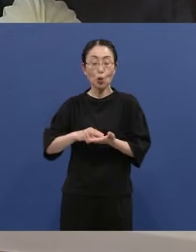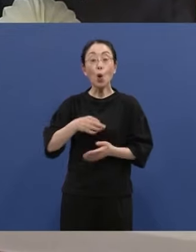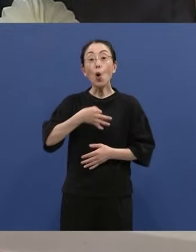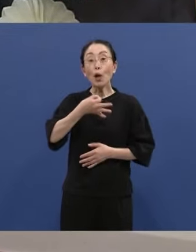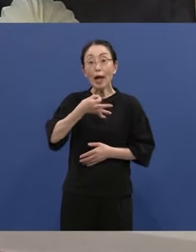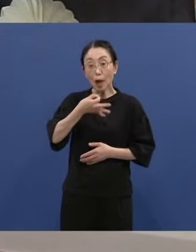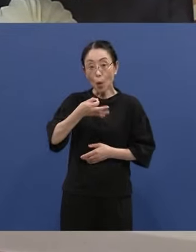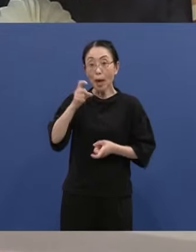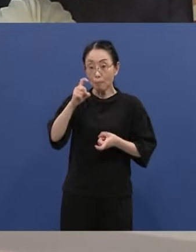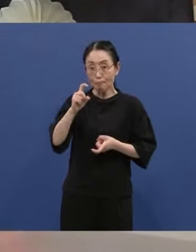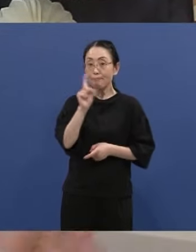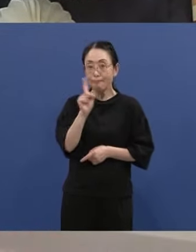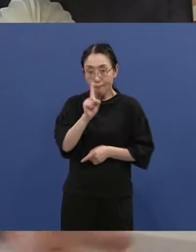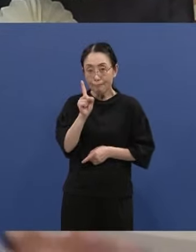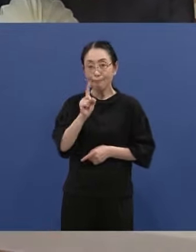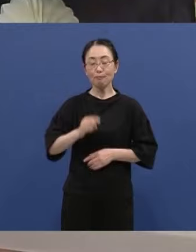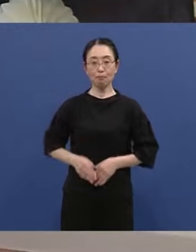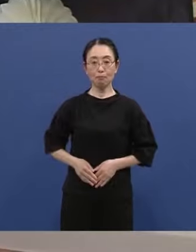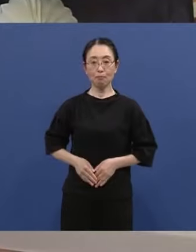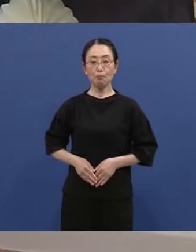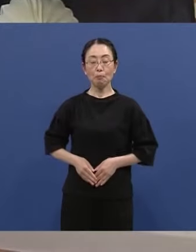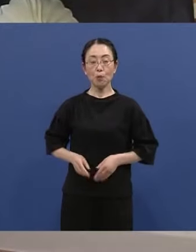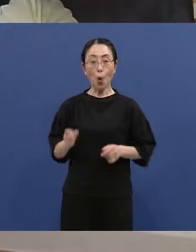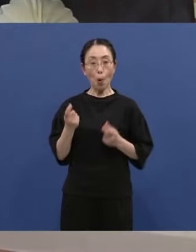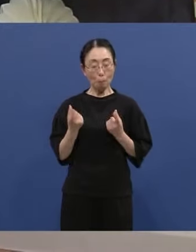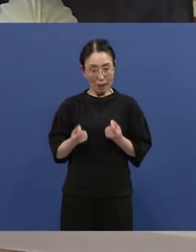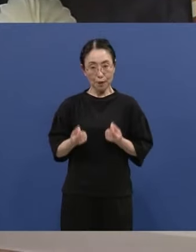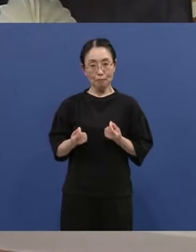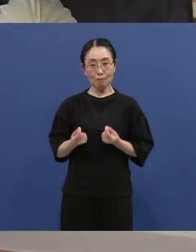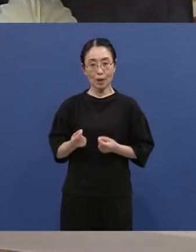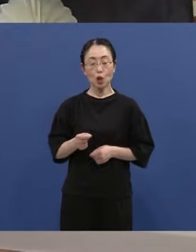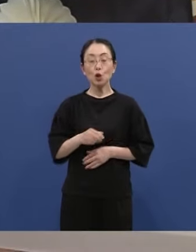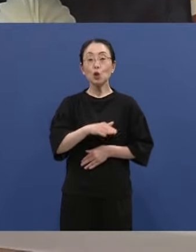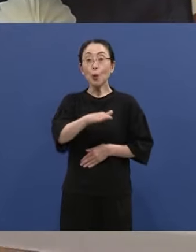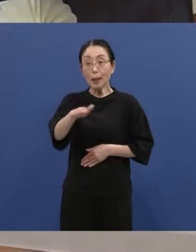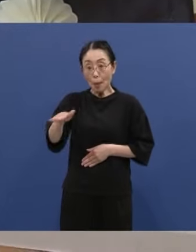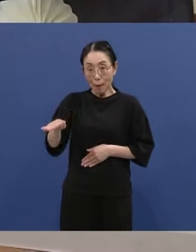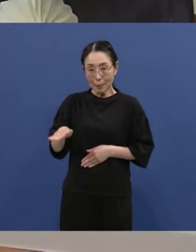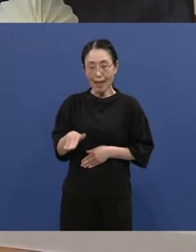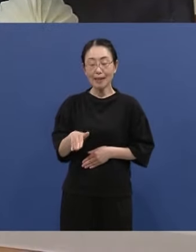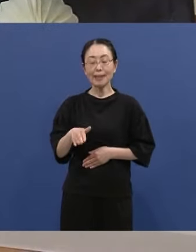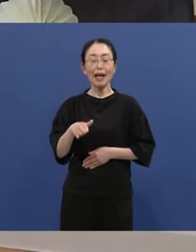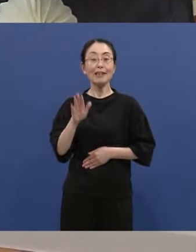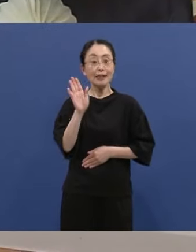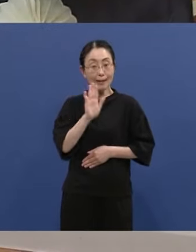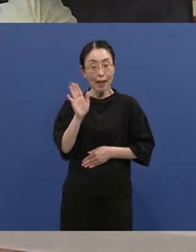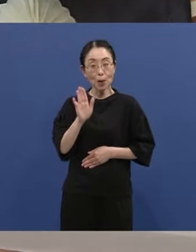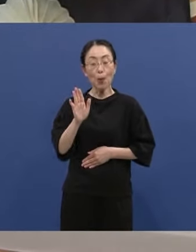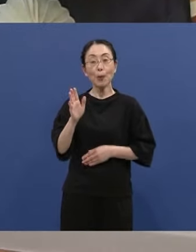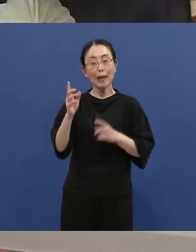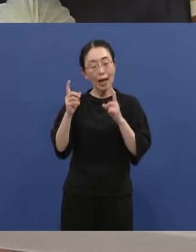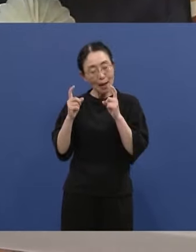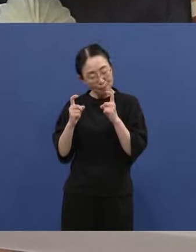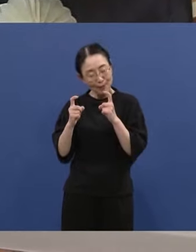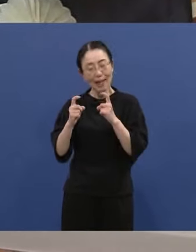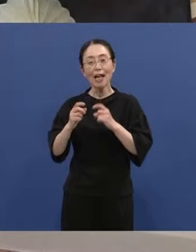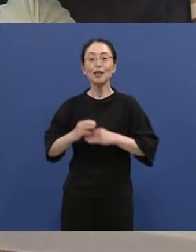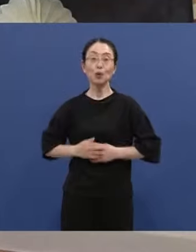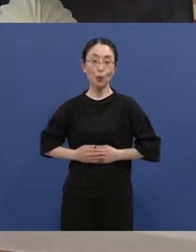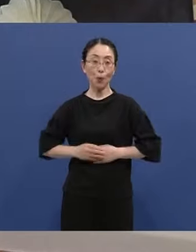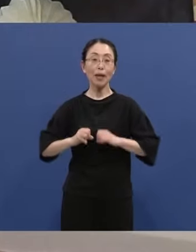がありまして、その掛け声がピシッ、それでは皆さんさようならっていうのをやってるんですけ